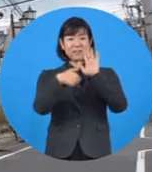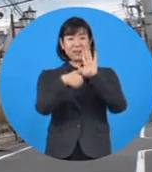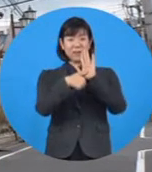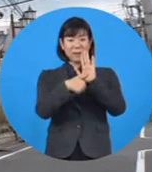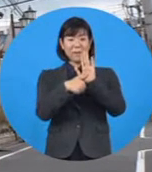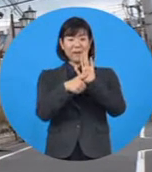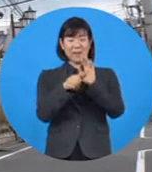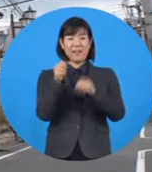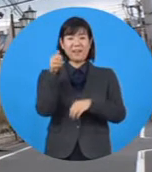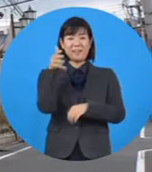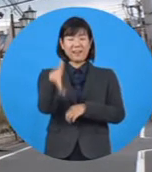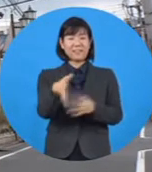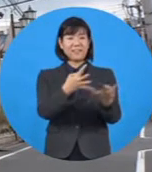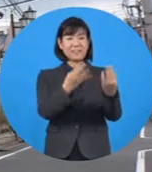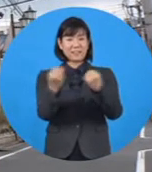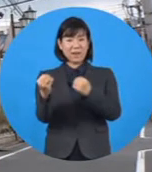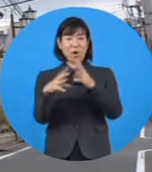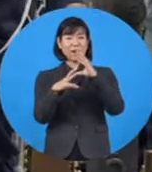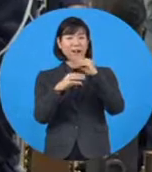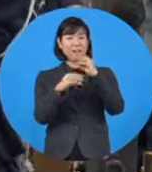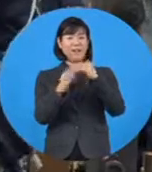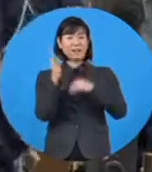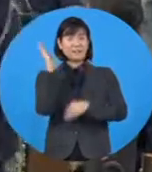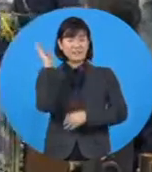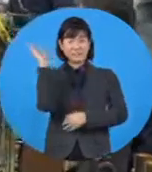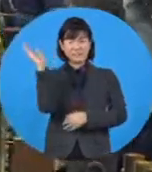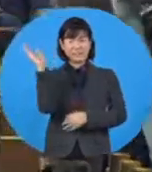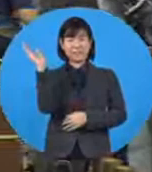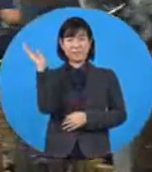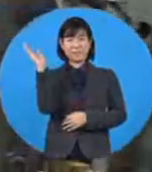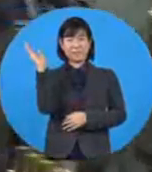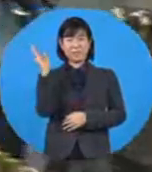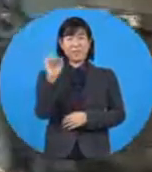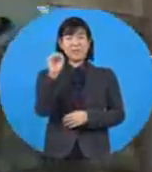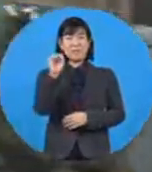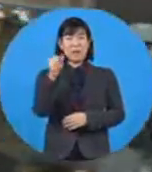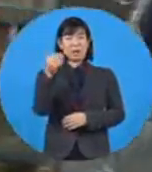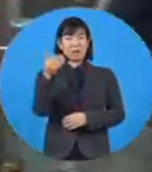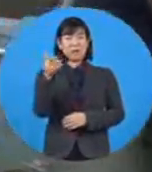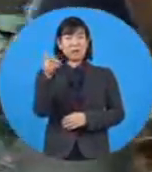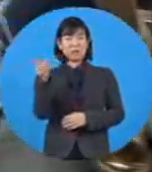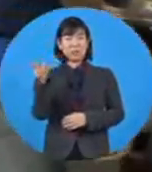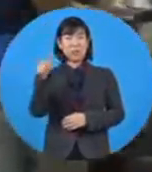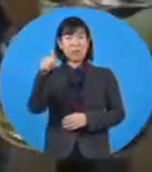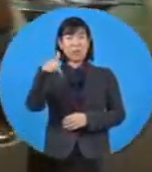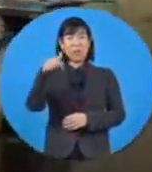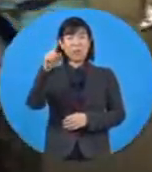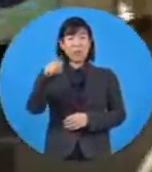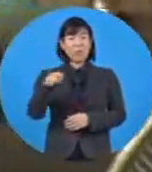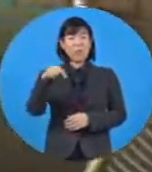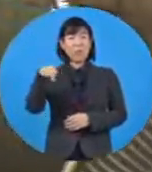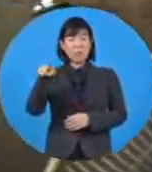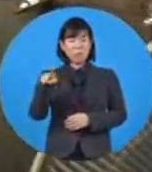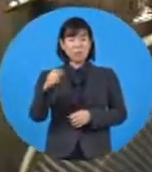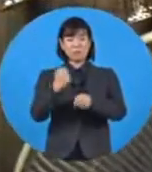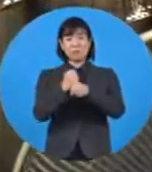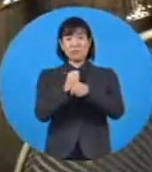あずさわにある柳沢管楽器は半世紀にわたりサクソフォンを製作しています。